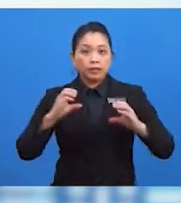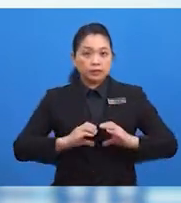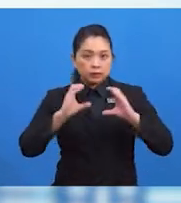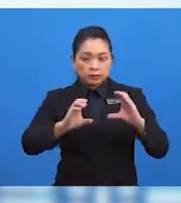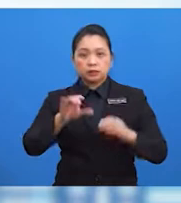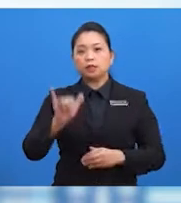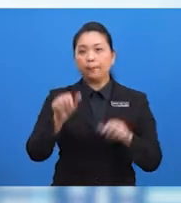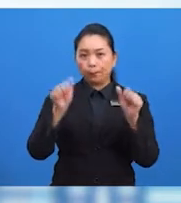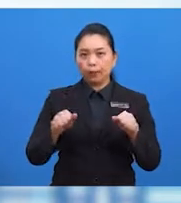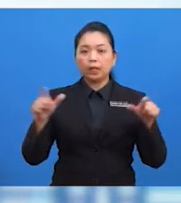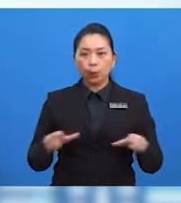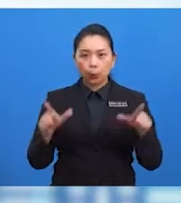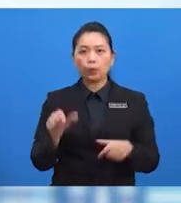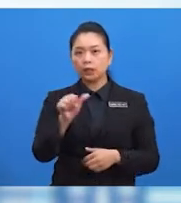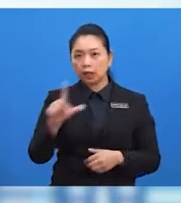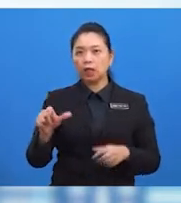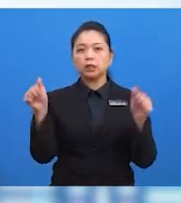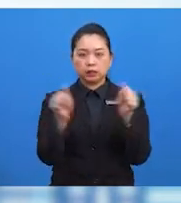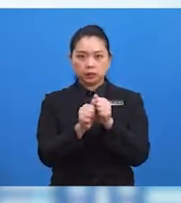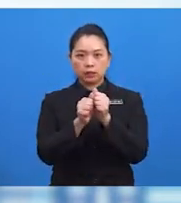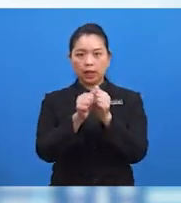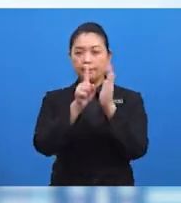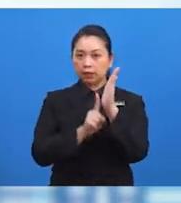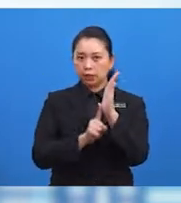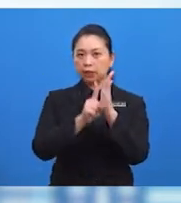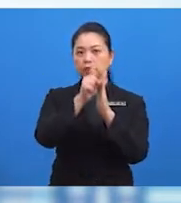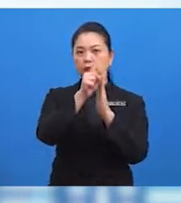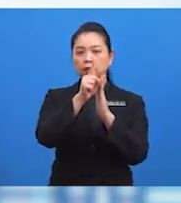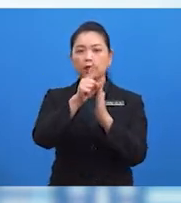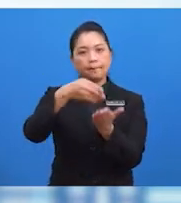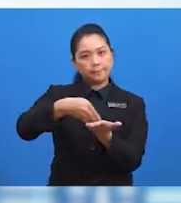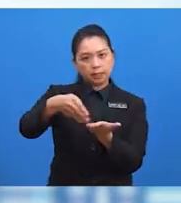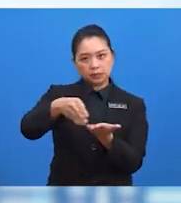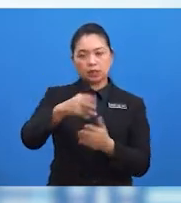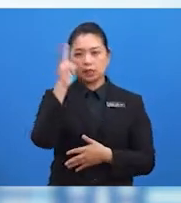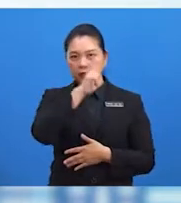Cara yang boleh dilakukan ialah dengan meningkatkan perbelanjaan kerajaan,